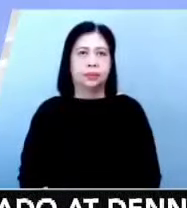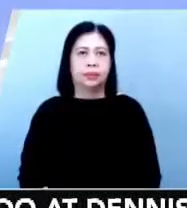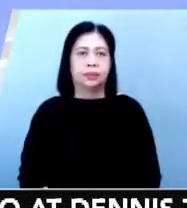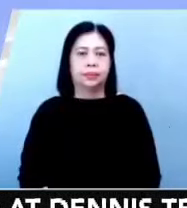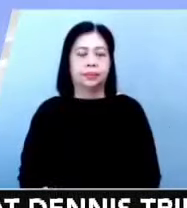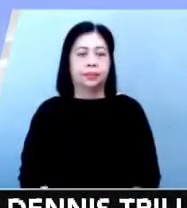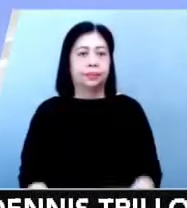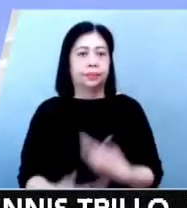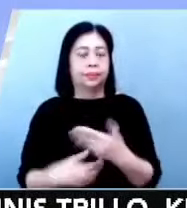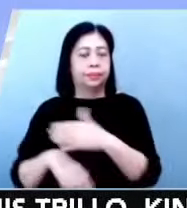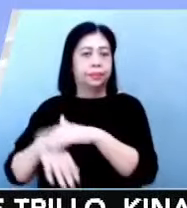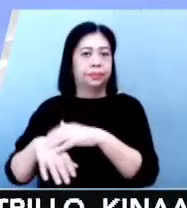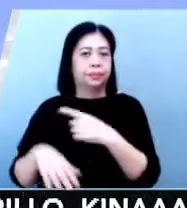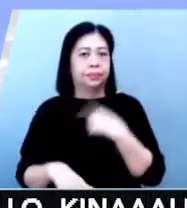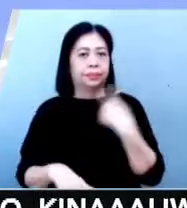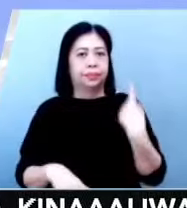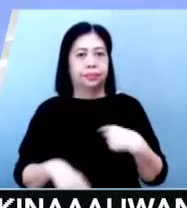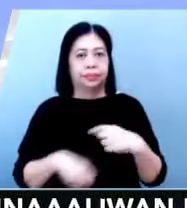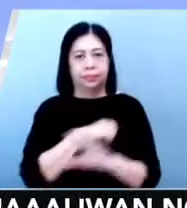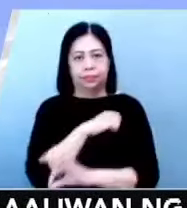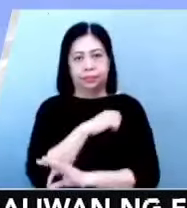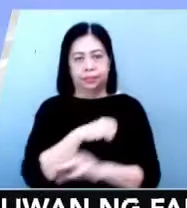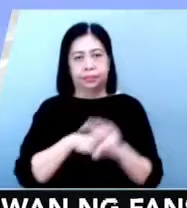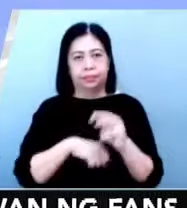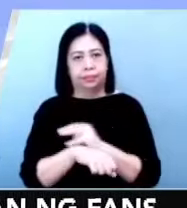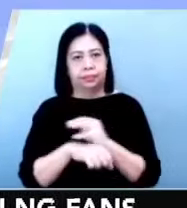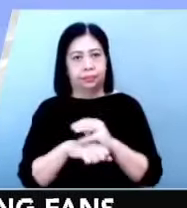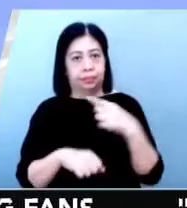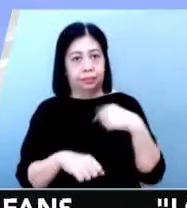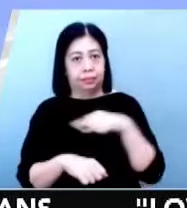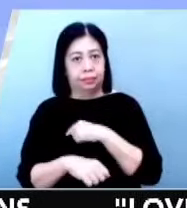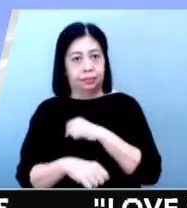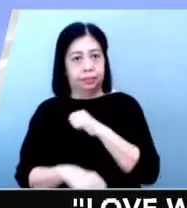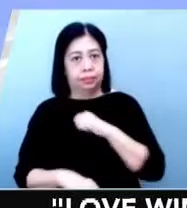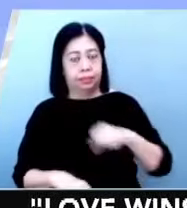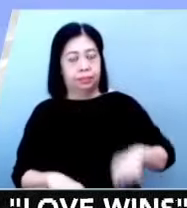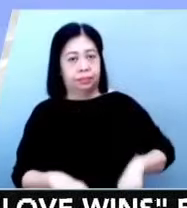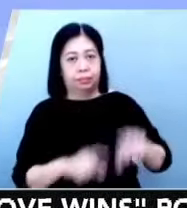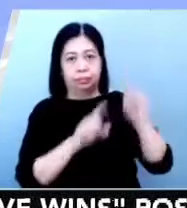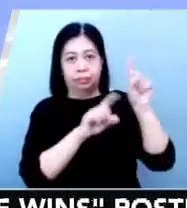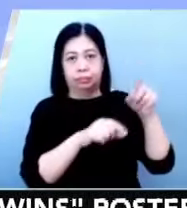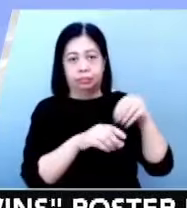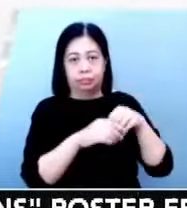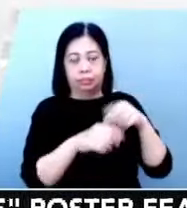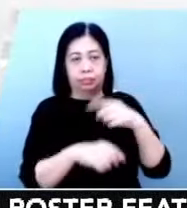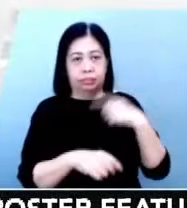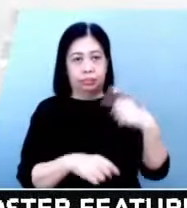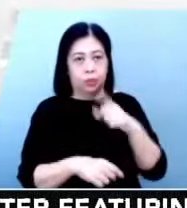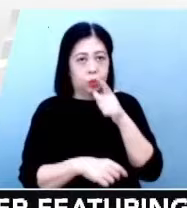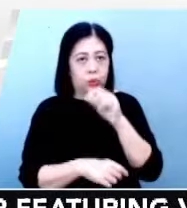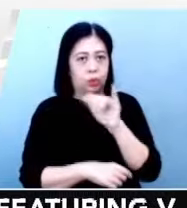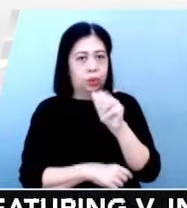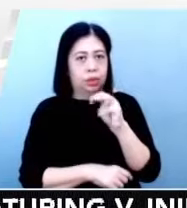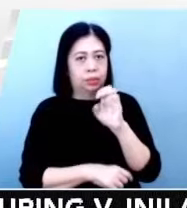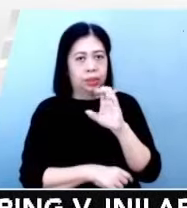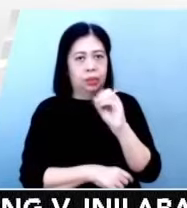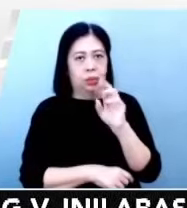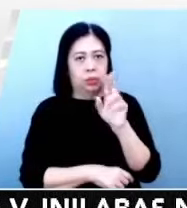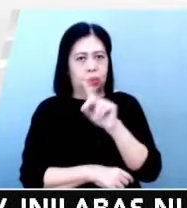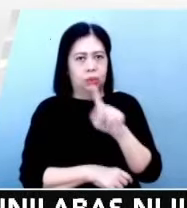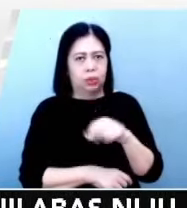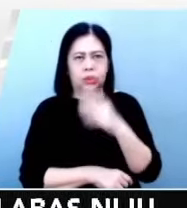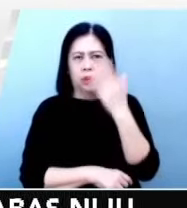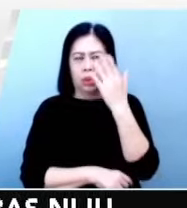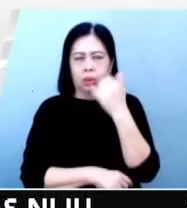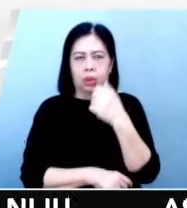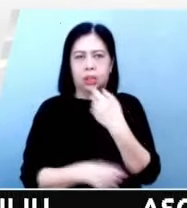Ipinatawag ng Chinese Foreign Ministry ang ating ambassador sa China na si Jaime Flor Cruz. Tinay para ipaliwanag ang pagbati ni Pangulong